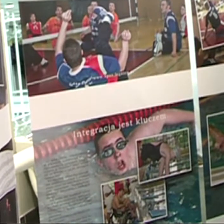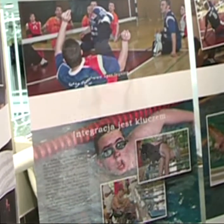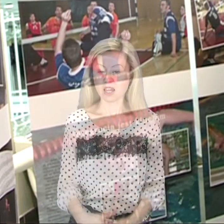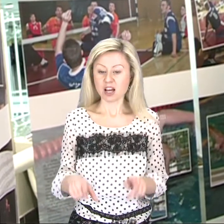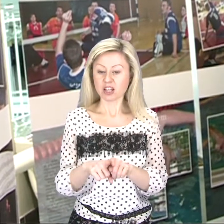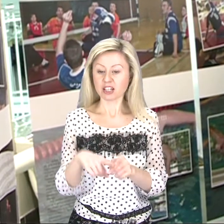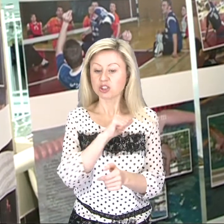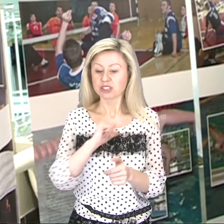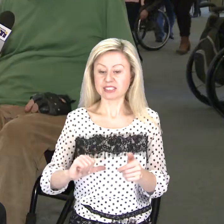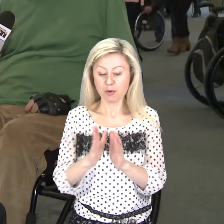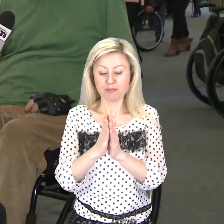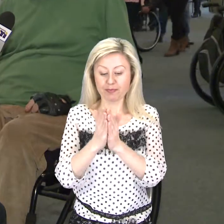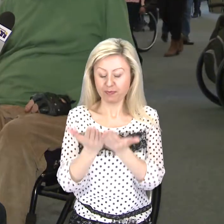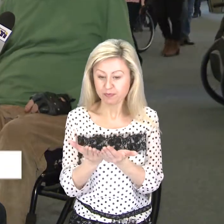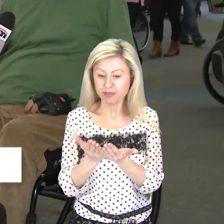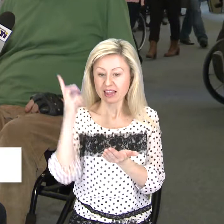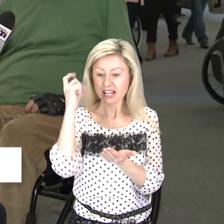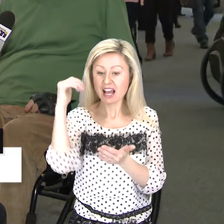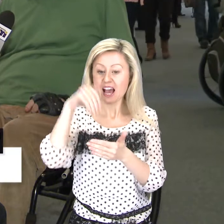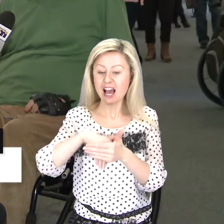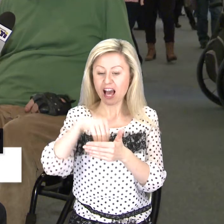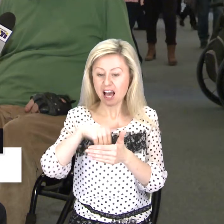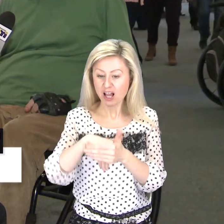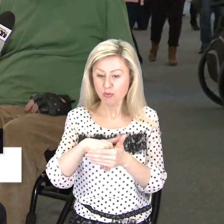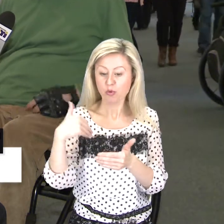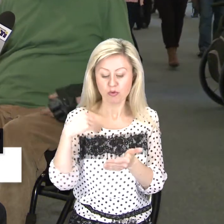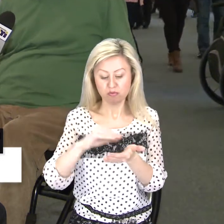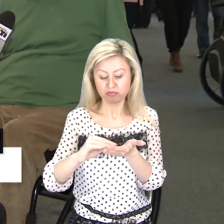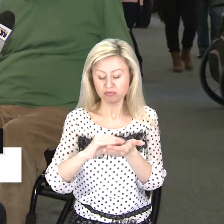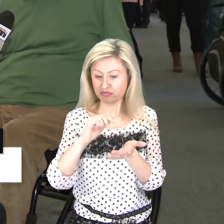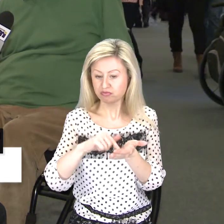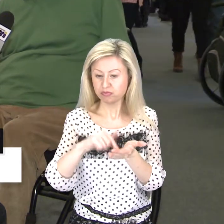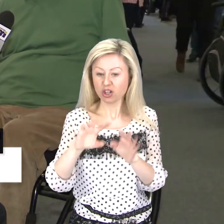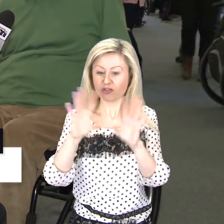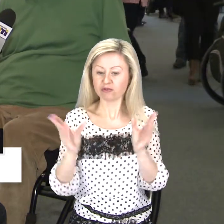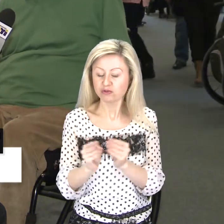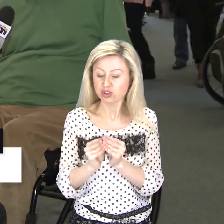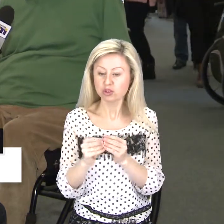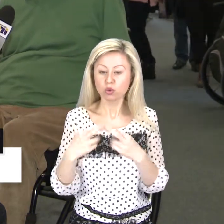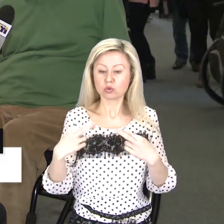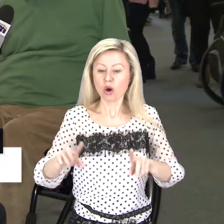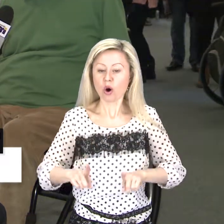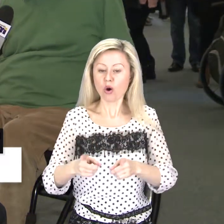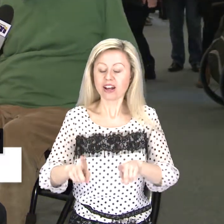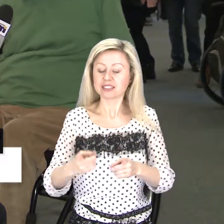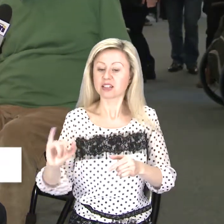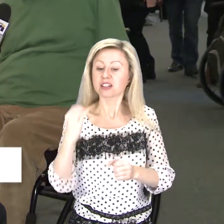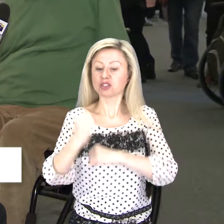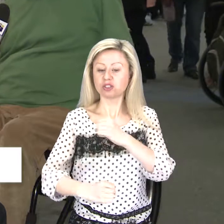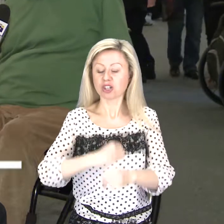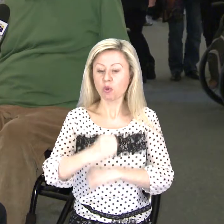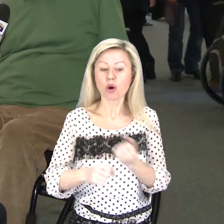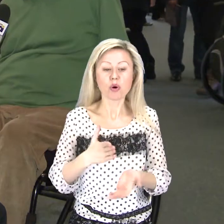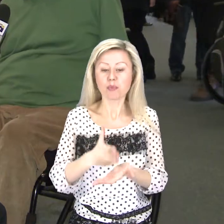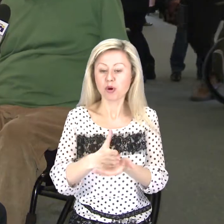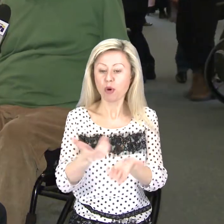Sam album pokazuje to, co w roku 2013 robiły organizacje pozarządowe. Pokazuje ich działania na rzecz